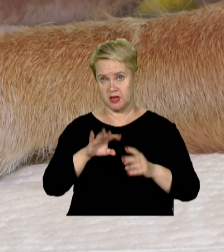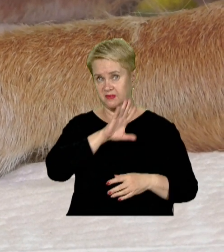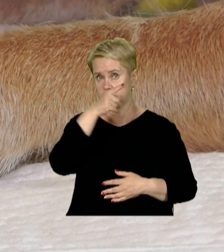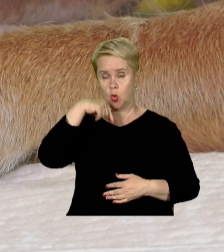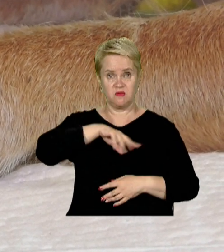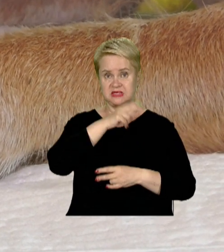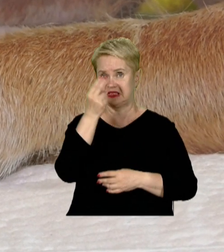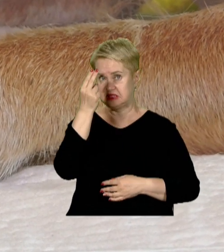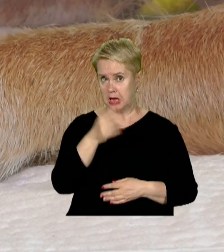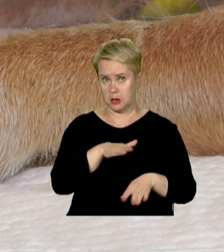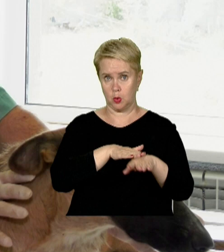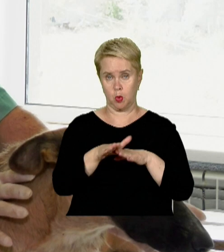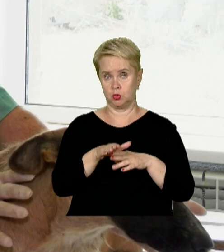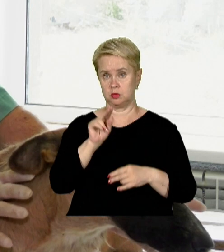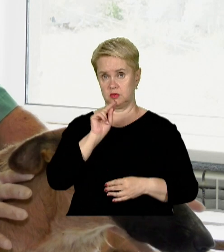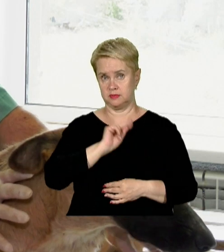нас цілі, повністю